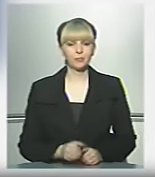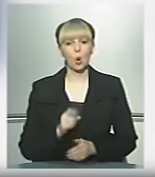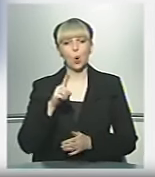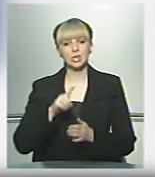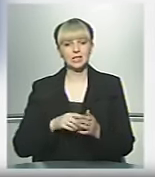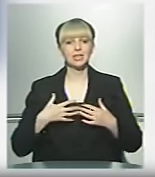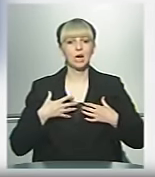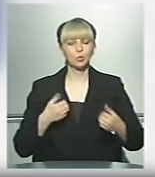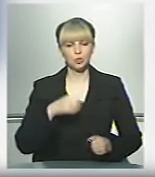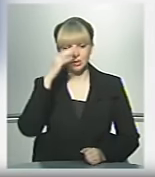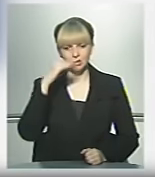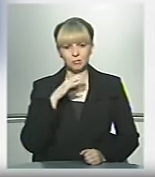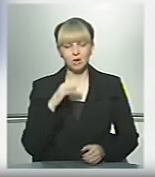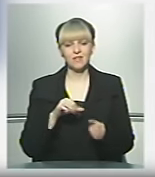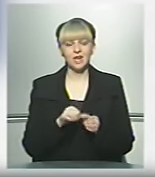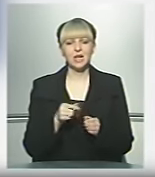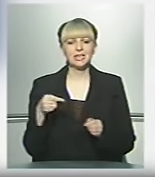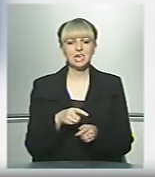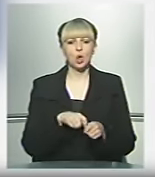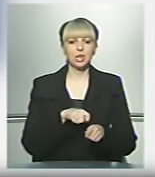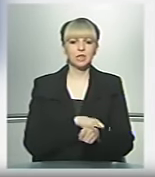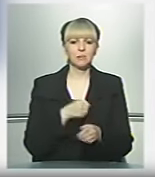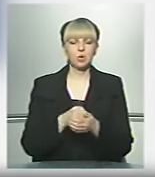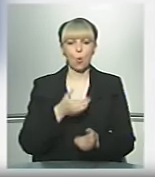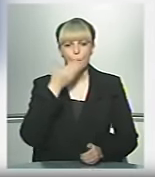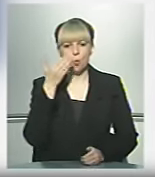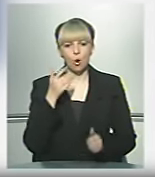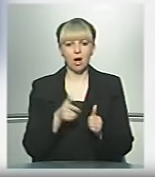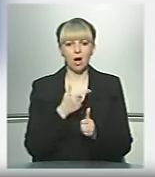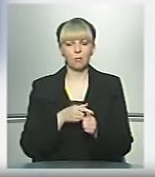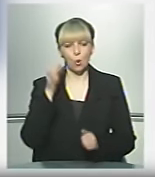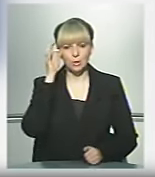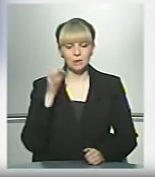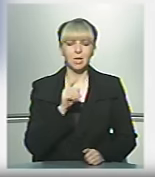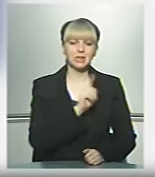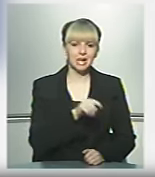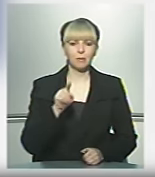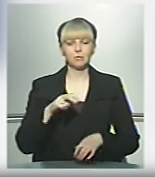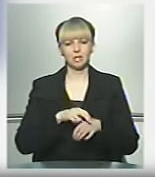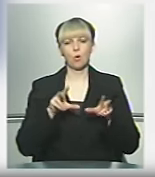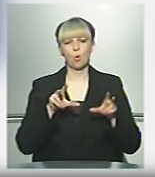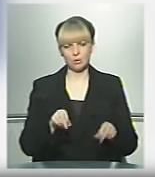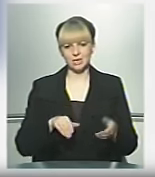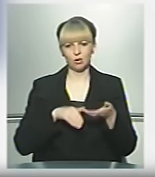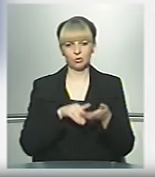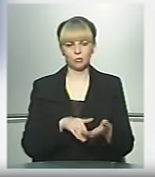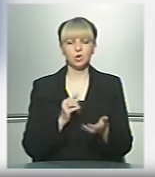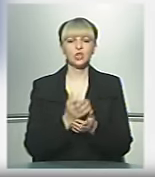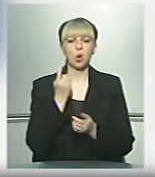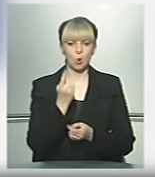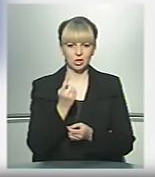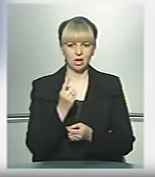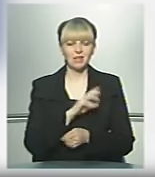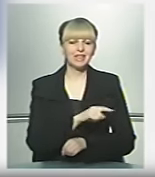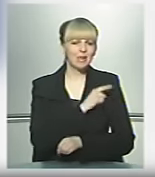на одужання батьків відділяють тисячі кілометрів до Угорщини чи Німеччини. І там лікарі обіцяють допомогти. Та є ще одне